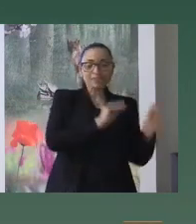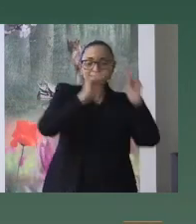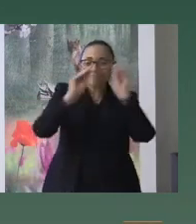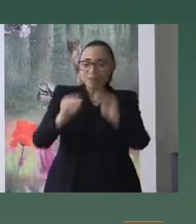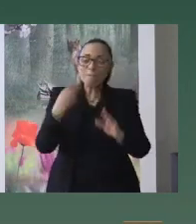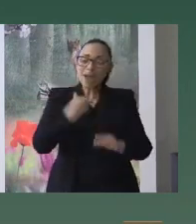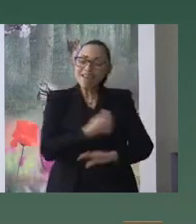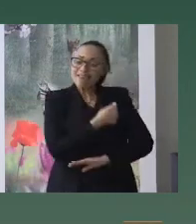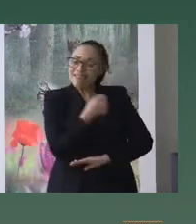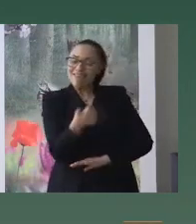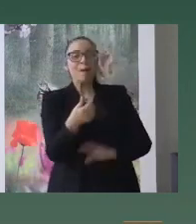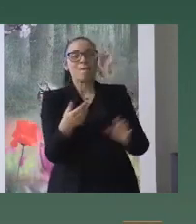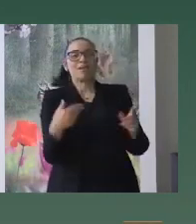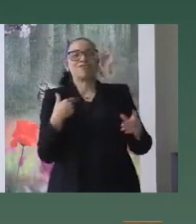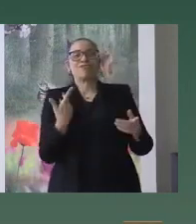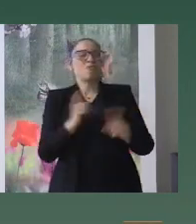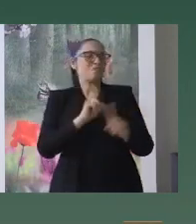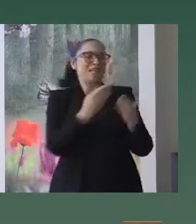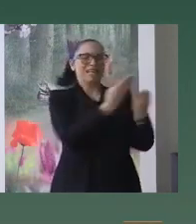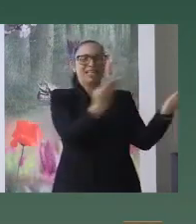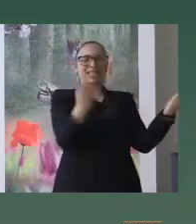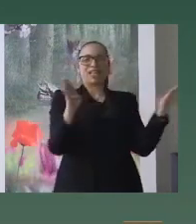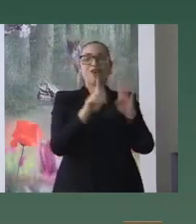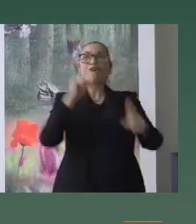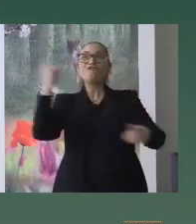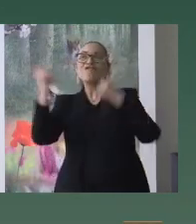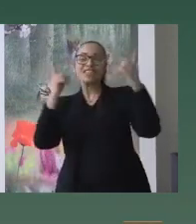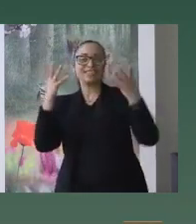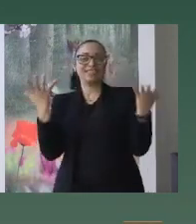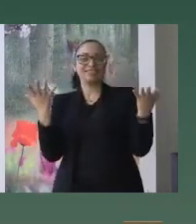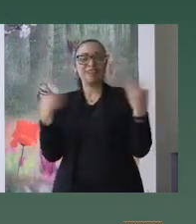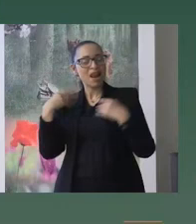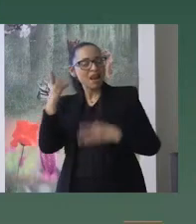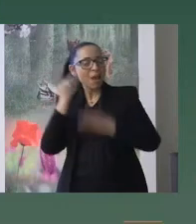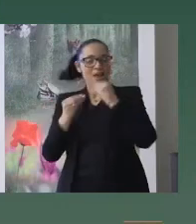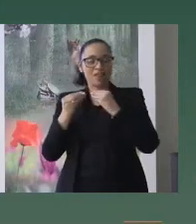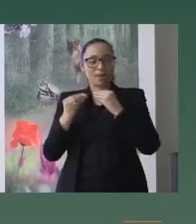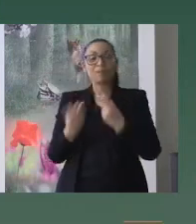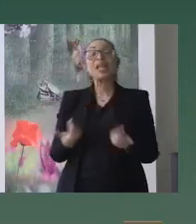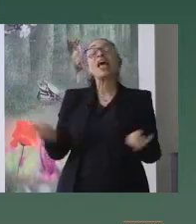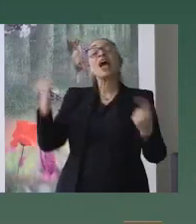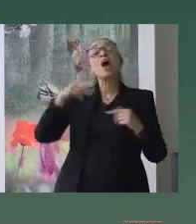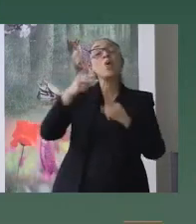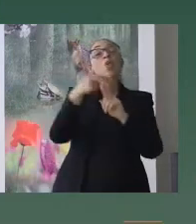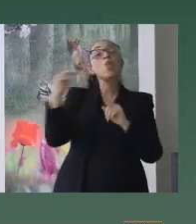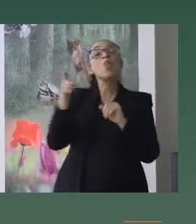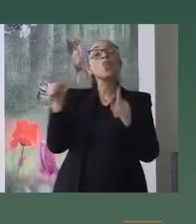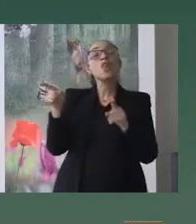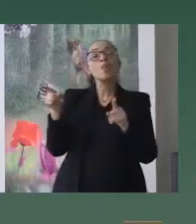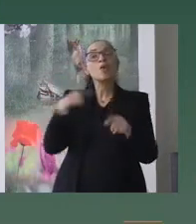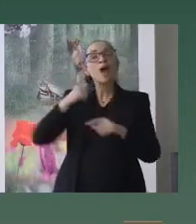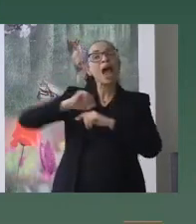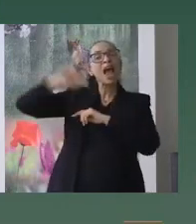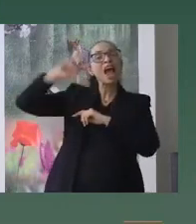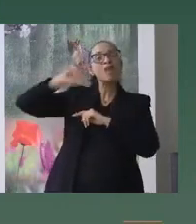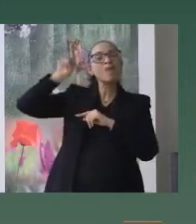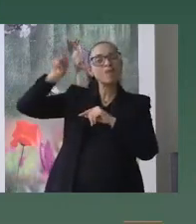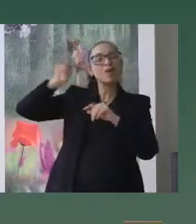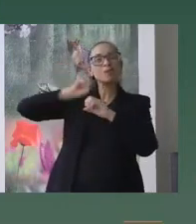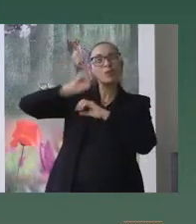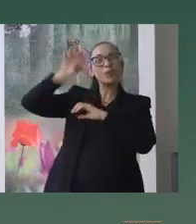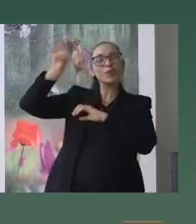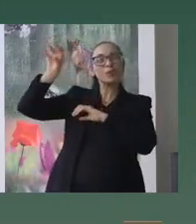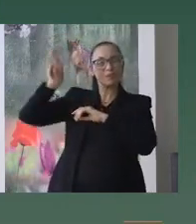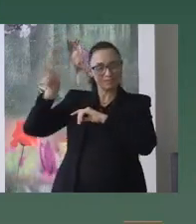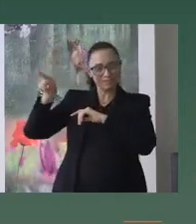φύση, μαθαίνουμε έξω από τους 4 τοίχους. Και στο θέμα της αντιστάθμισης των εκπομπών,